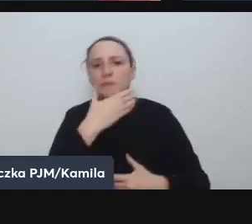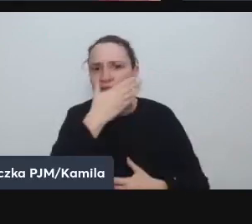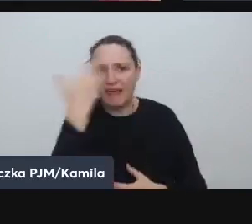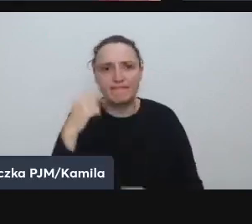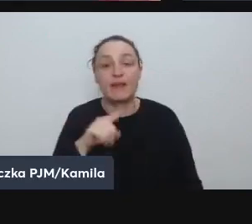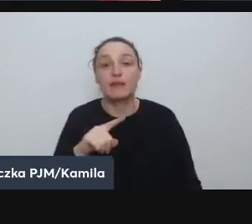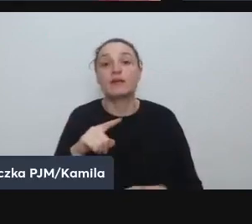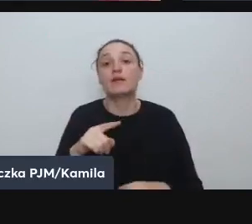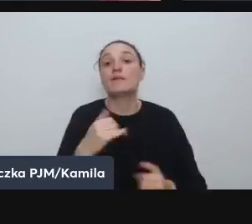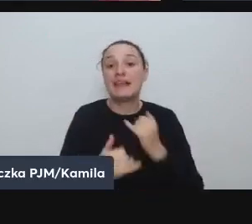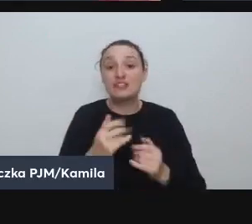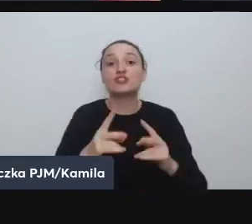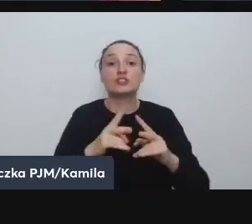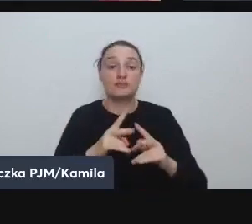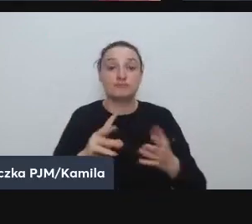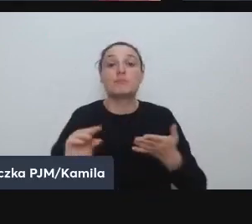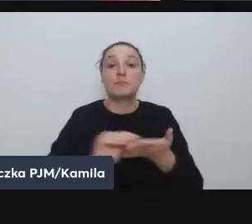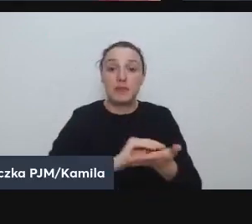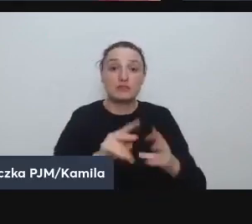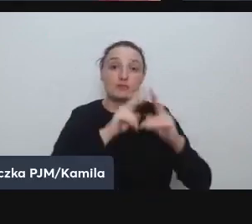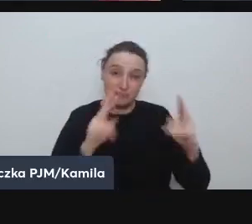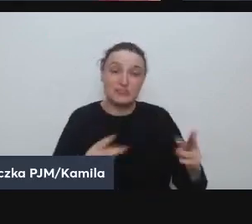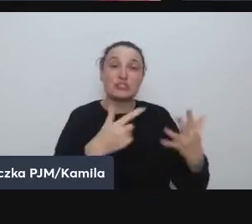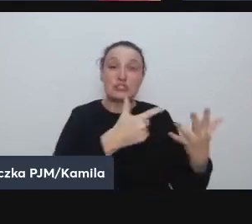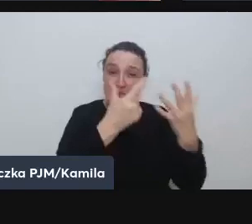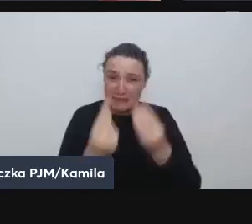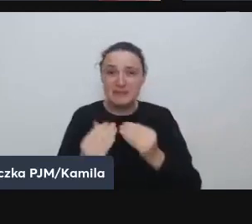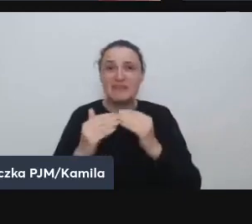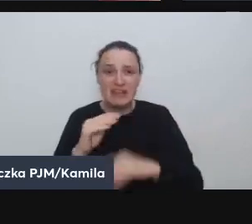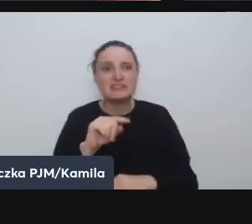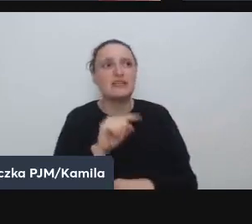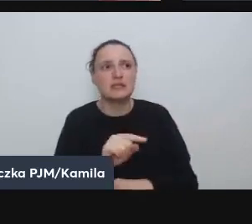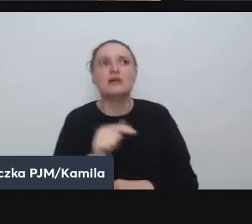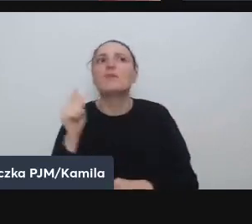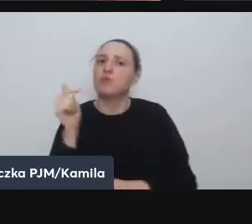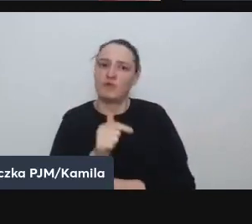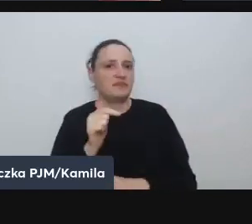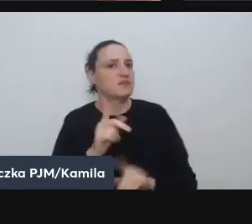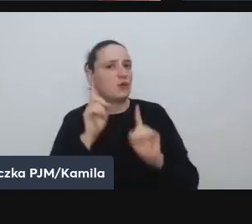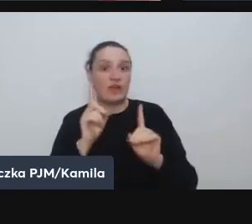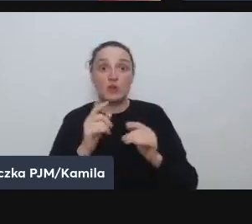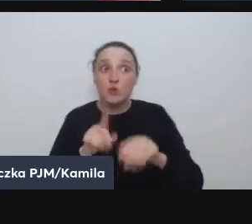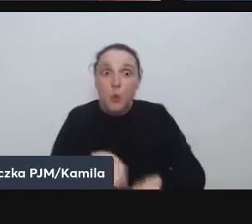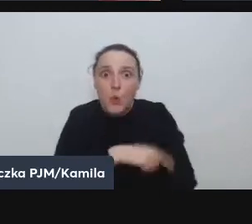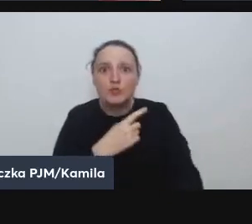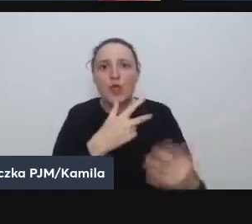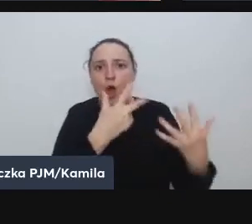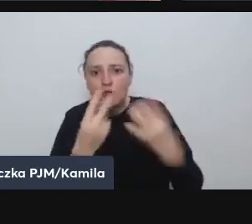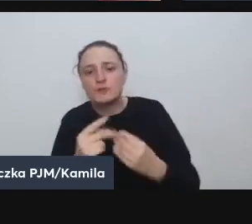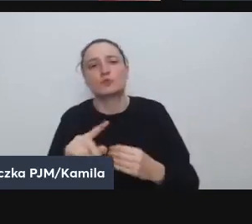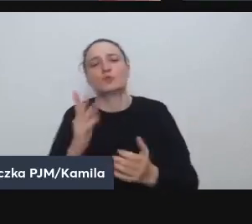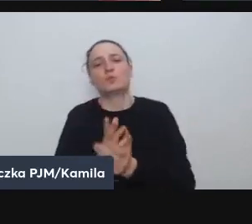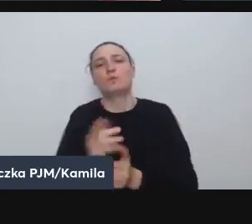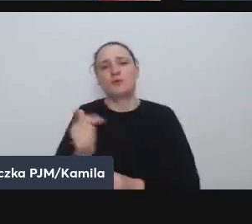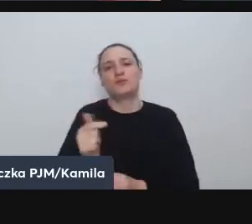powyżej 7 dni, powyżej 80 ml w sumie, powinna nas też wysłać do ginekologa, ginekolożki. Miałam